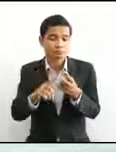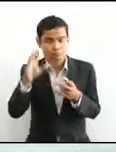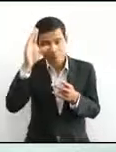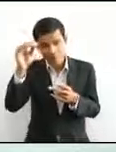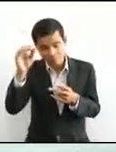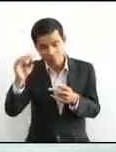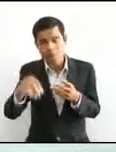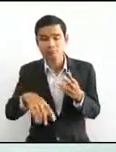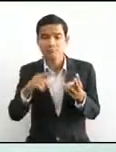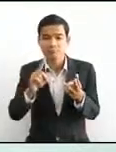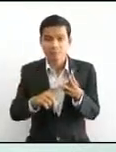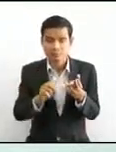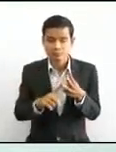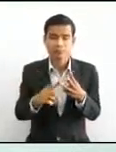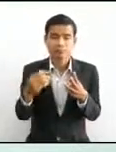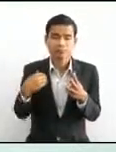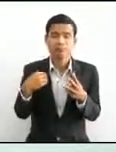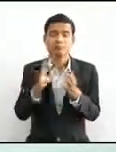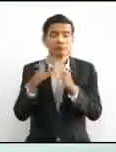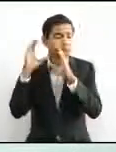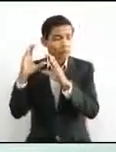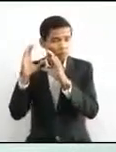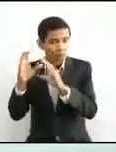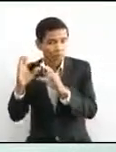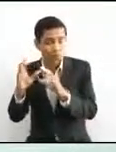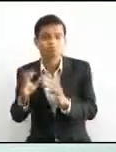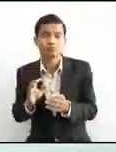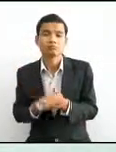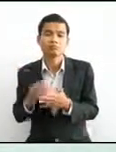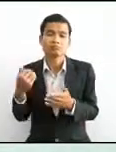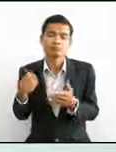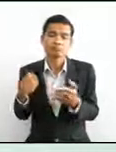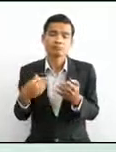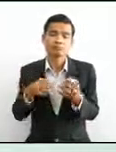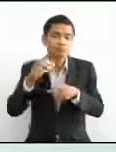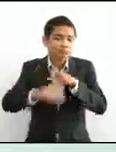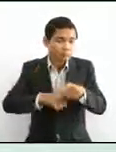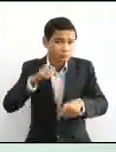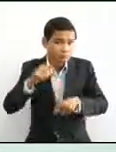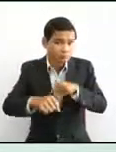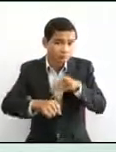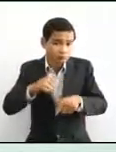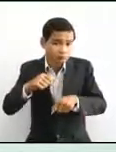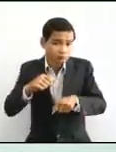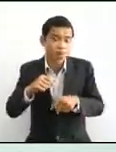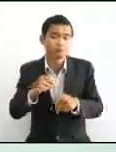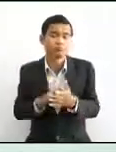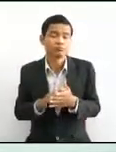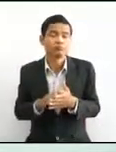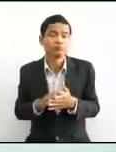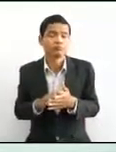hai miên rục ấy tiết nó con chà phải đông hai lần miến chà miên con phải đông nâng lỡ ấy